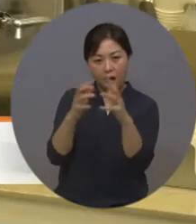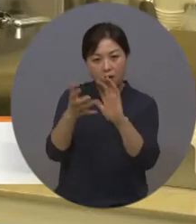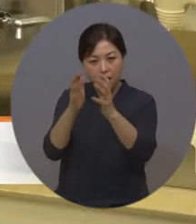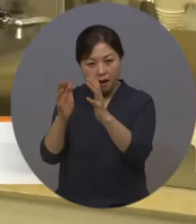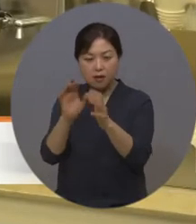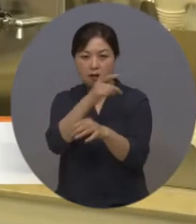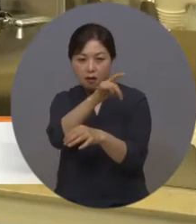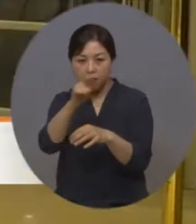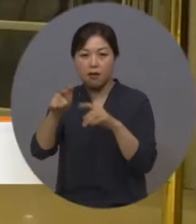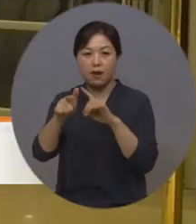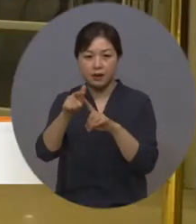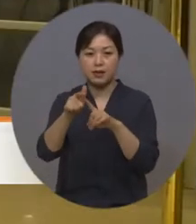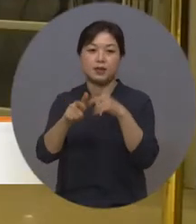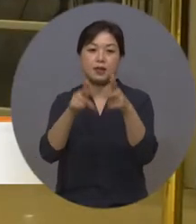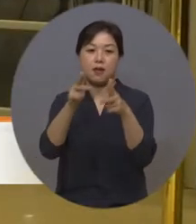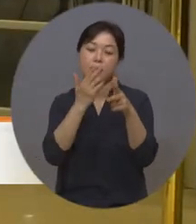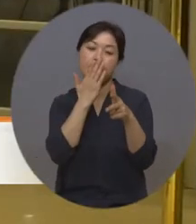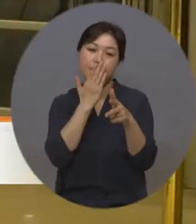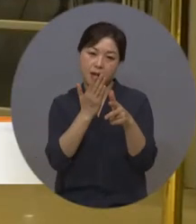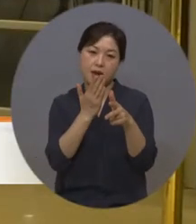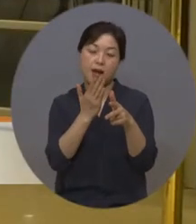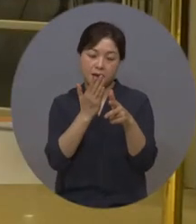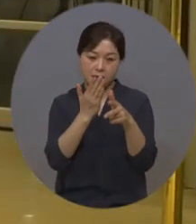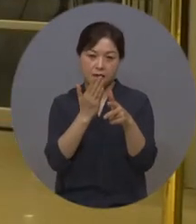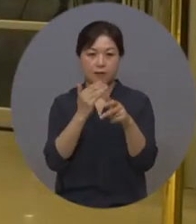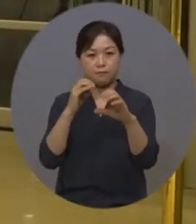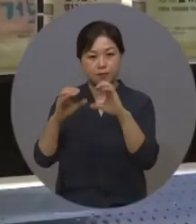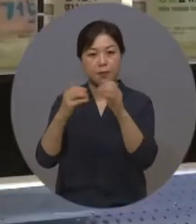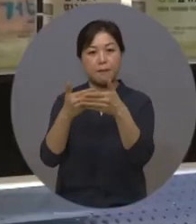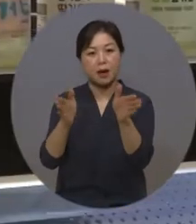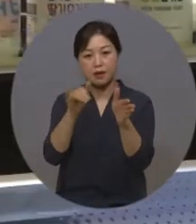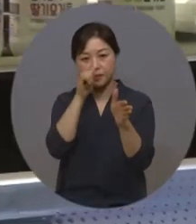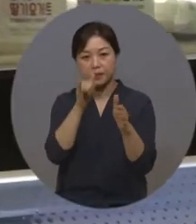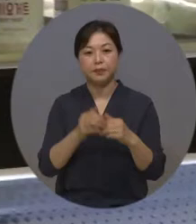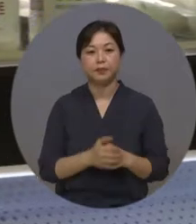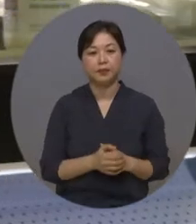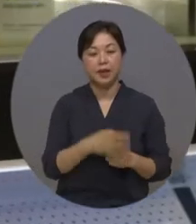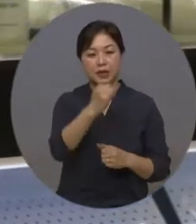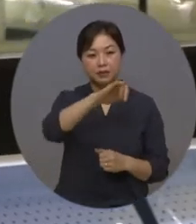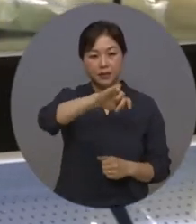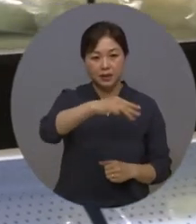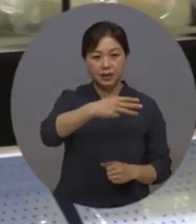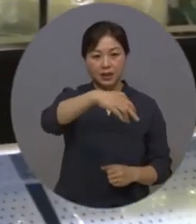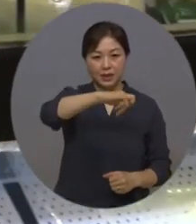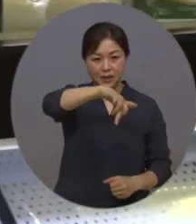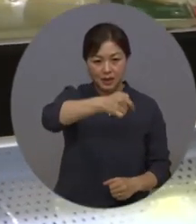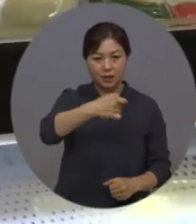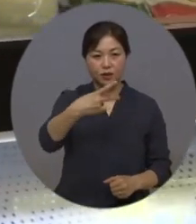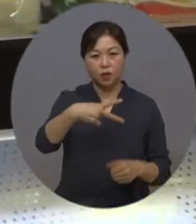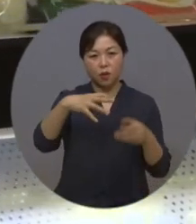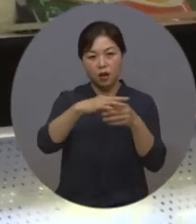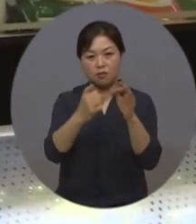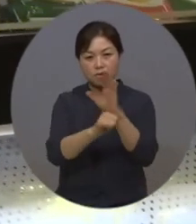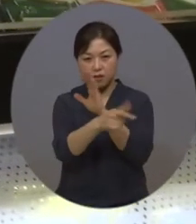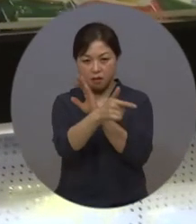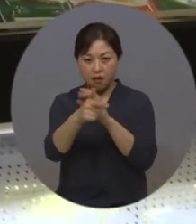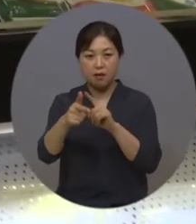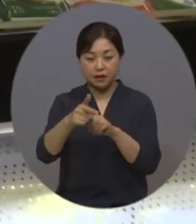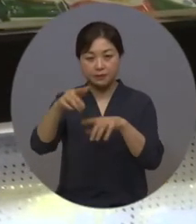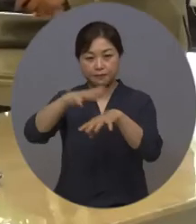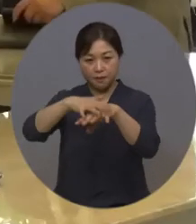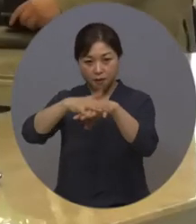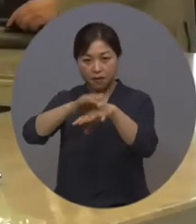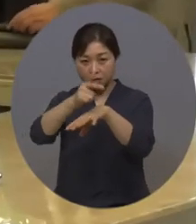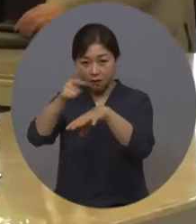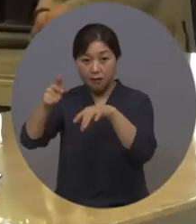프로그램 진행이 가능한 커뮤니티 룸도 만들어졌습니다 또한 임실치즈 조와 각종 유제품 그리고 지역 농특산물을 이용한